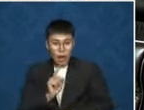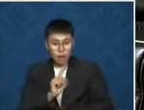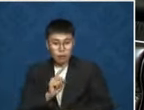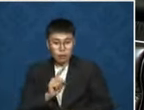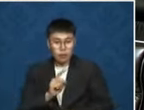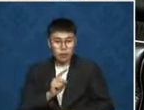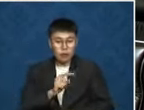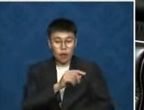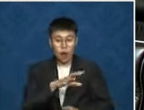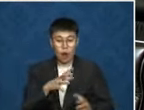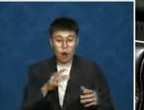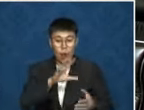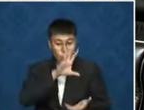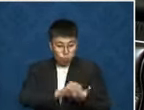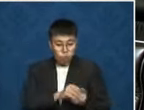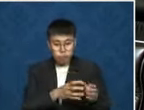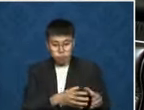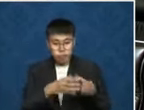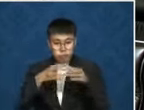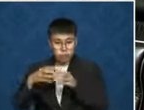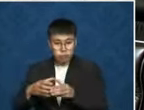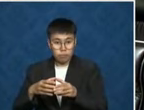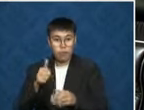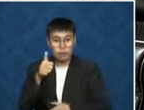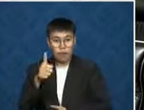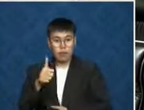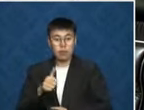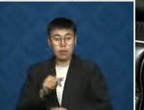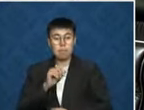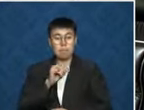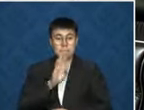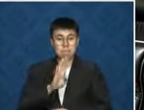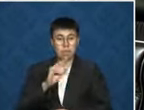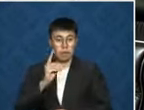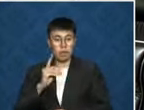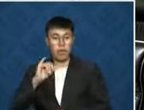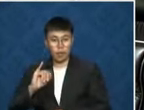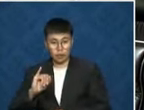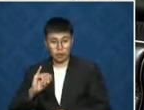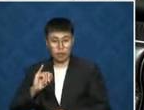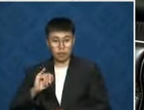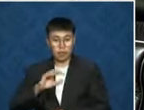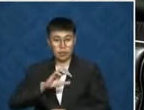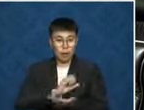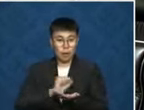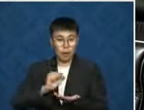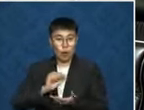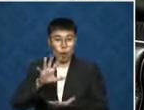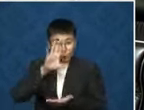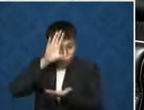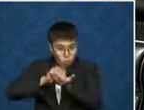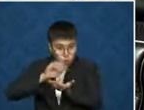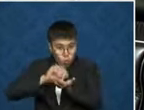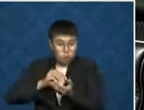ในถังกลางนะครับถ้าหน่วยงานที่อาจจะรับผิดชอบโดยตรงอย่างเช่น BDI นะครับหรือว่าสถาบันข้อมูลขนาดใหญ่นะครับที่ต